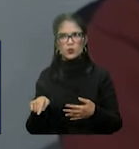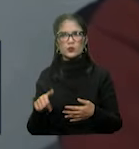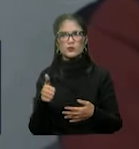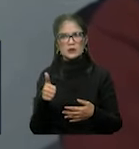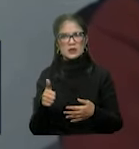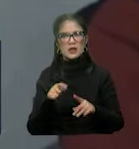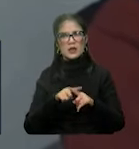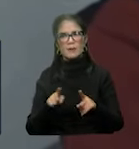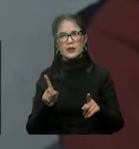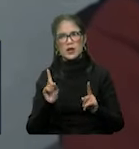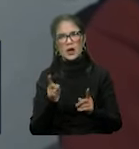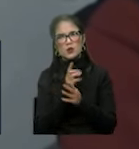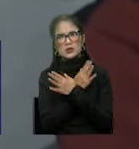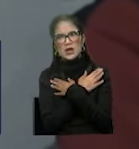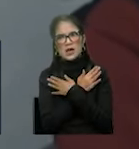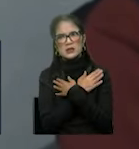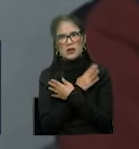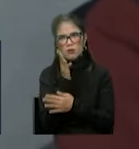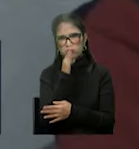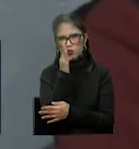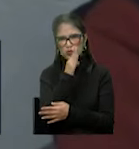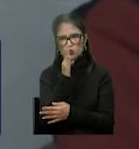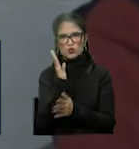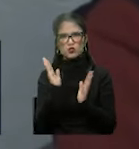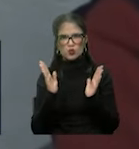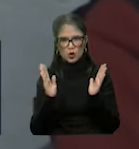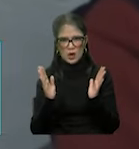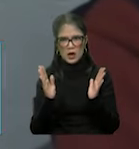Sehingga yang bisa kita temukan adalah tanda-tanda kekerasan yang